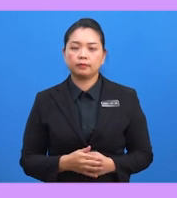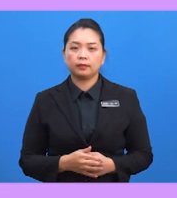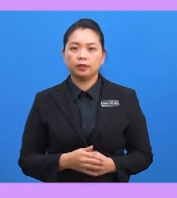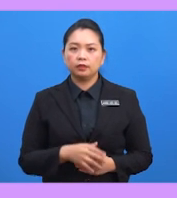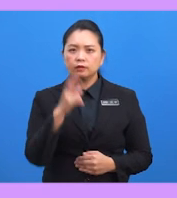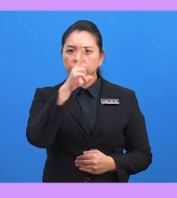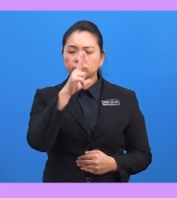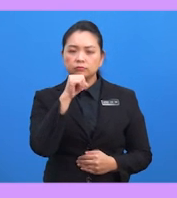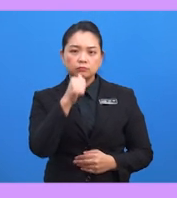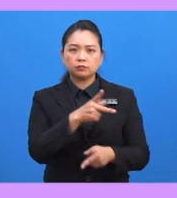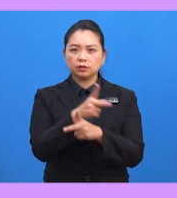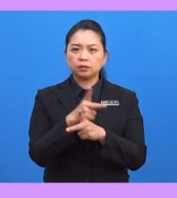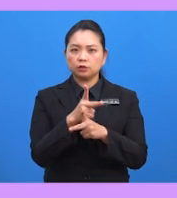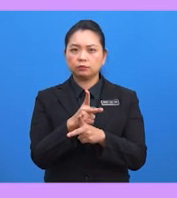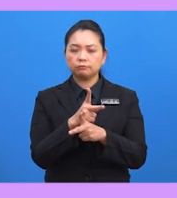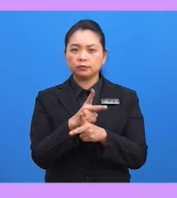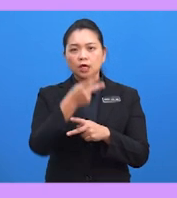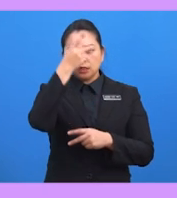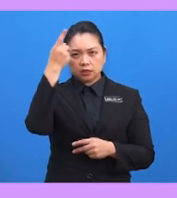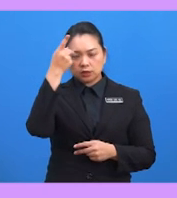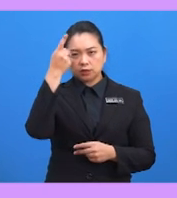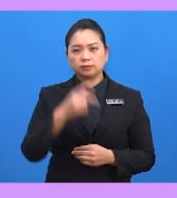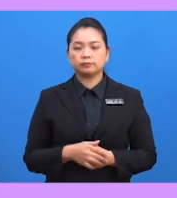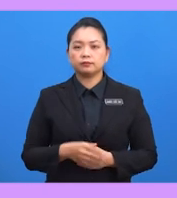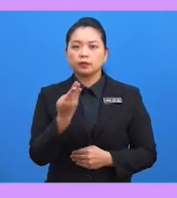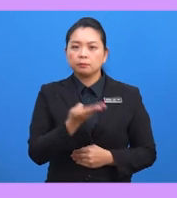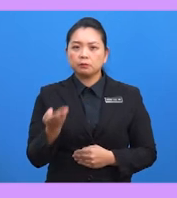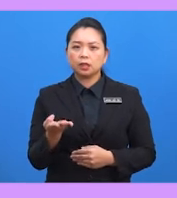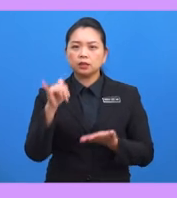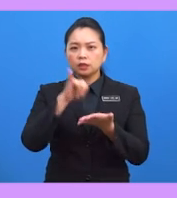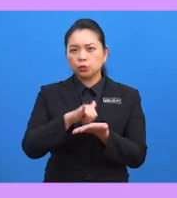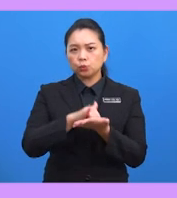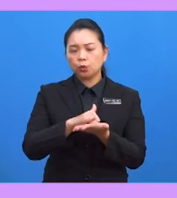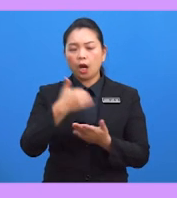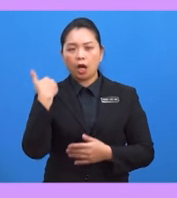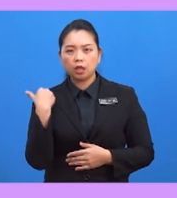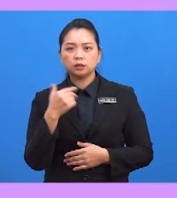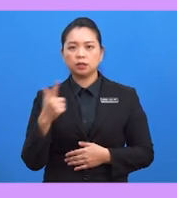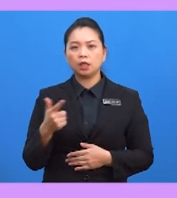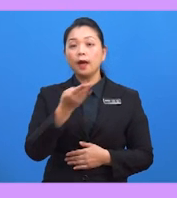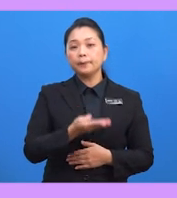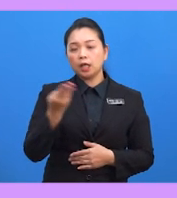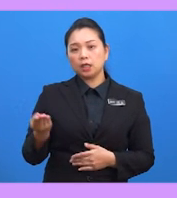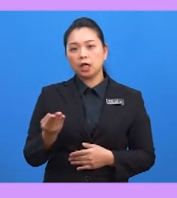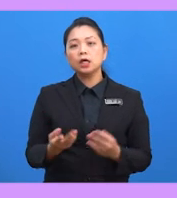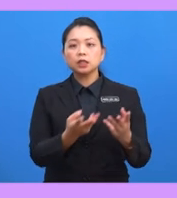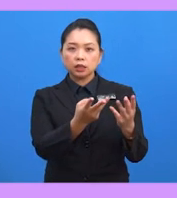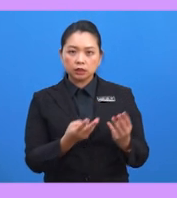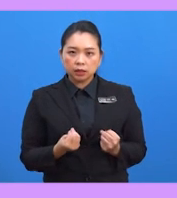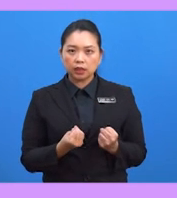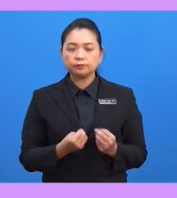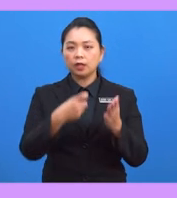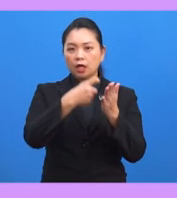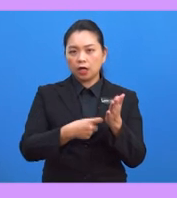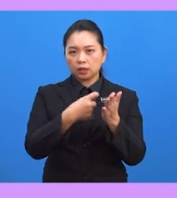Kerajaan tidak mengawal harga barang lain kerana barang tersebut merupakan barang kehendak. Harga